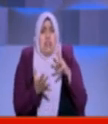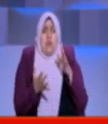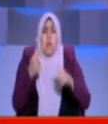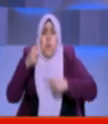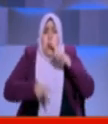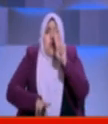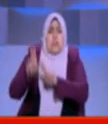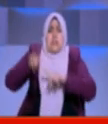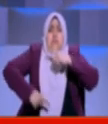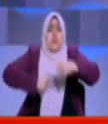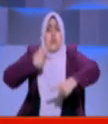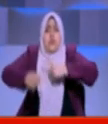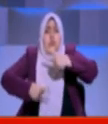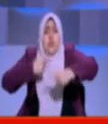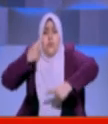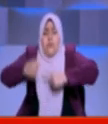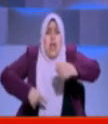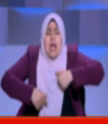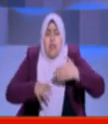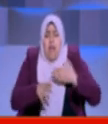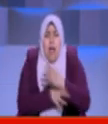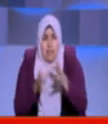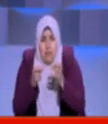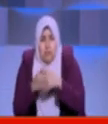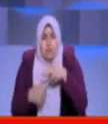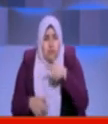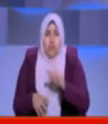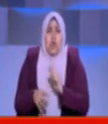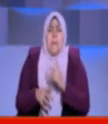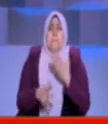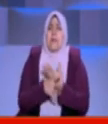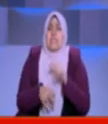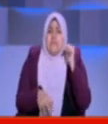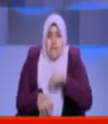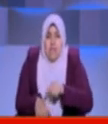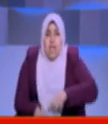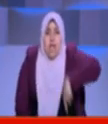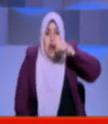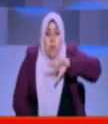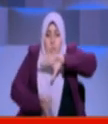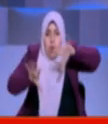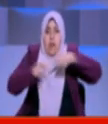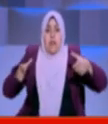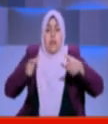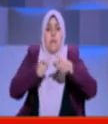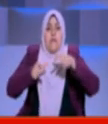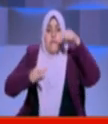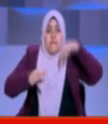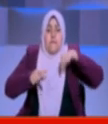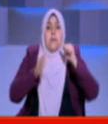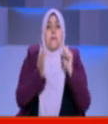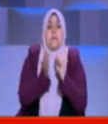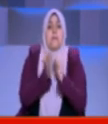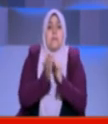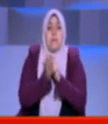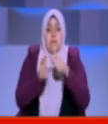مستمرين. لا أريد الخوض في التفاصيل، لكن العبرة فيما حدث. اليوم نجتمع في قصر السلام بحضور